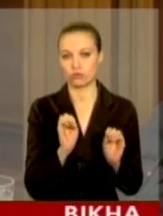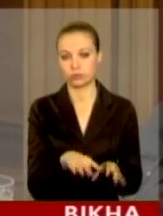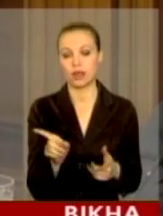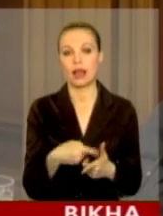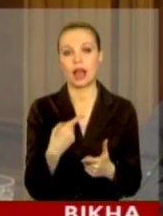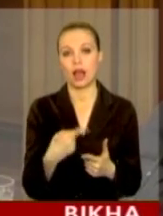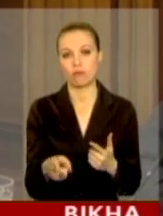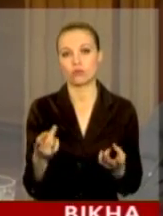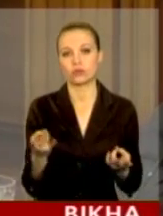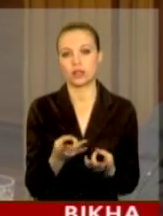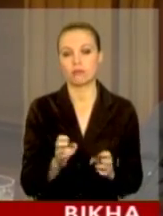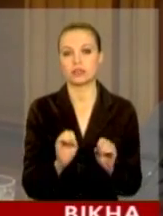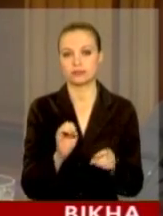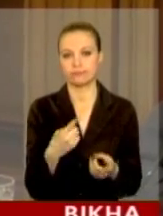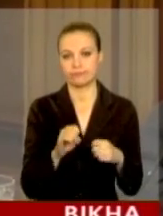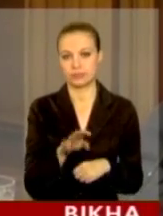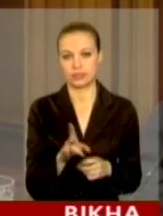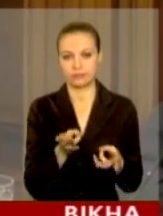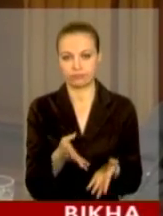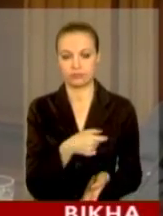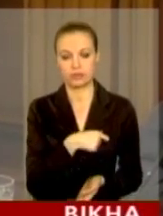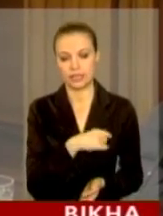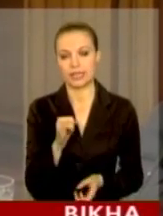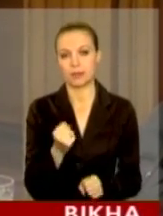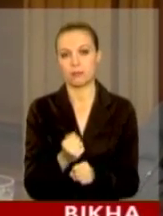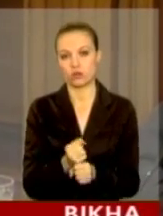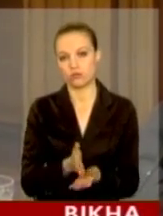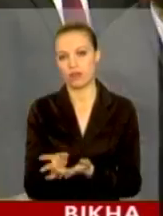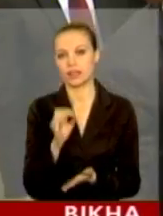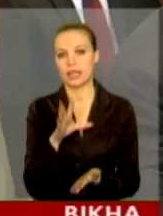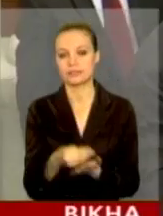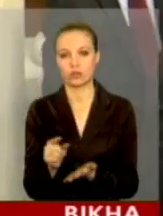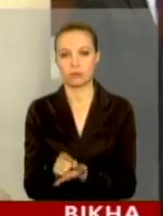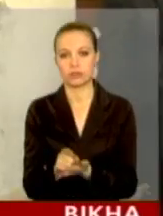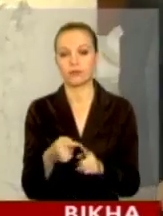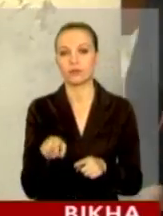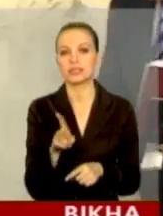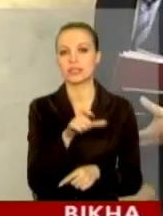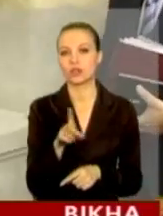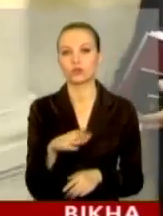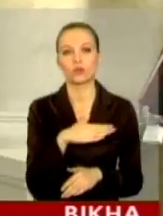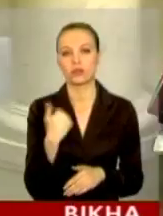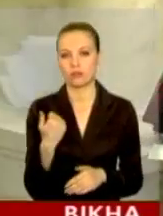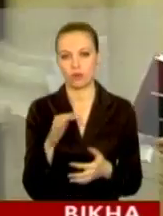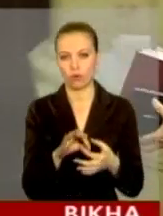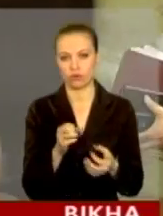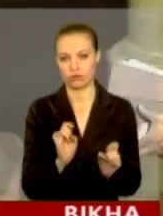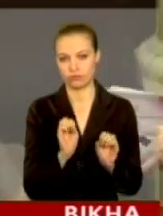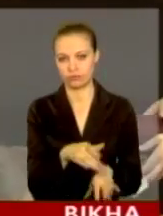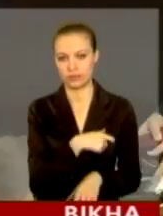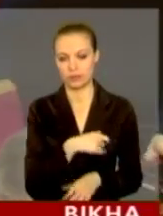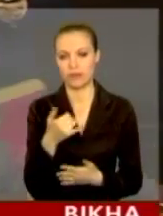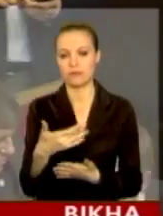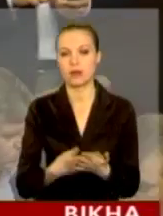або треба здати мандати і працювати на своїх посадах Ось ті хто не бажає розлучатися з мандатом у